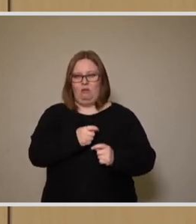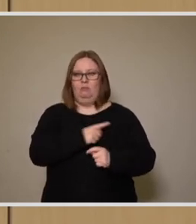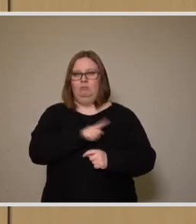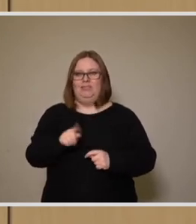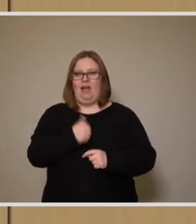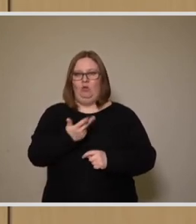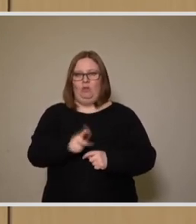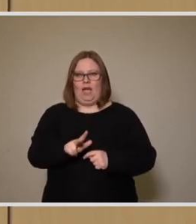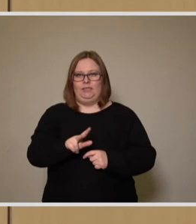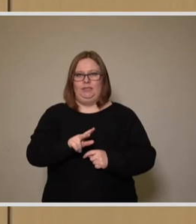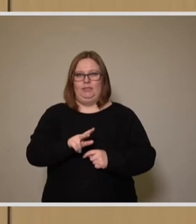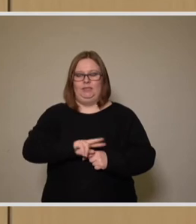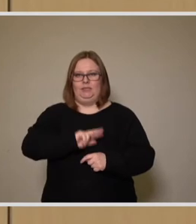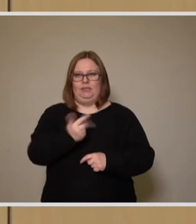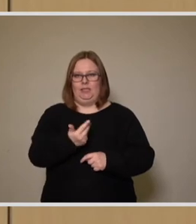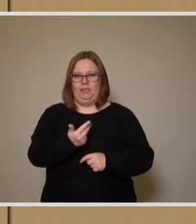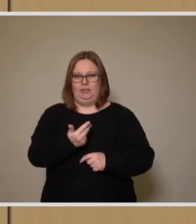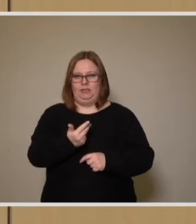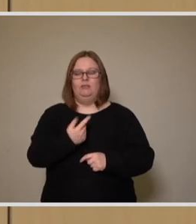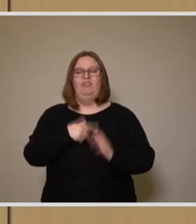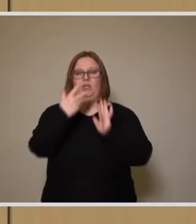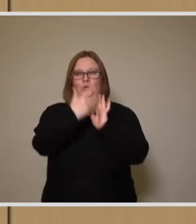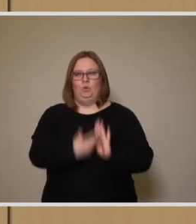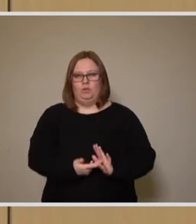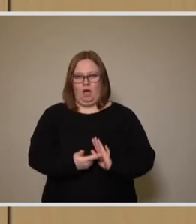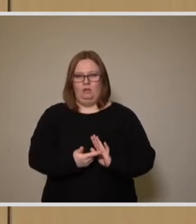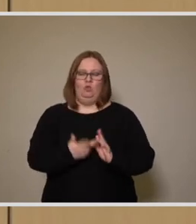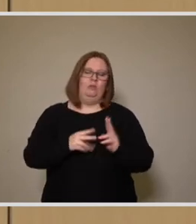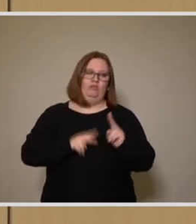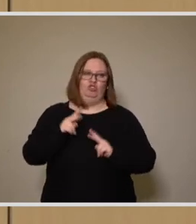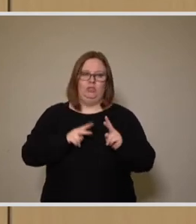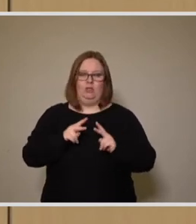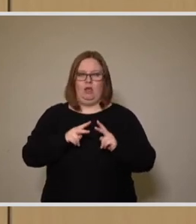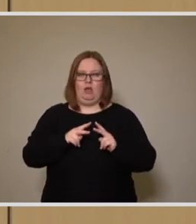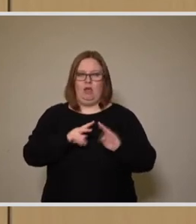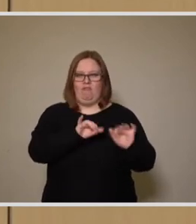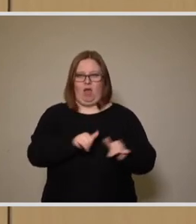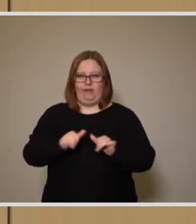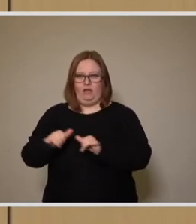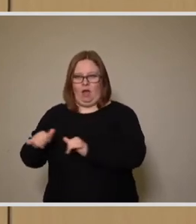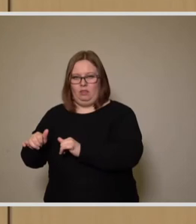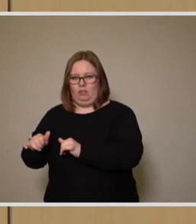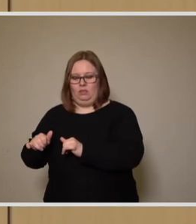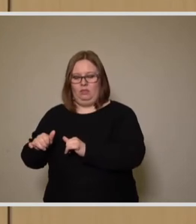zum 31.03. das Gutachten oder die Varianten